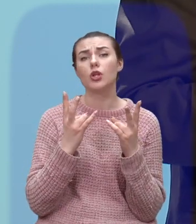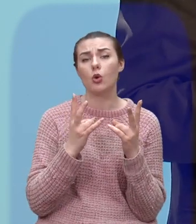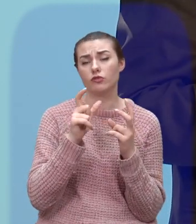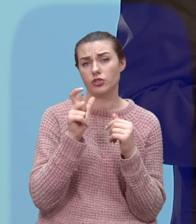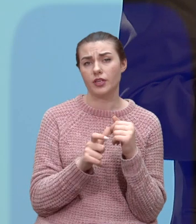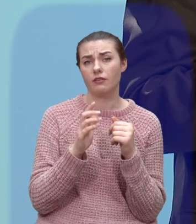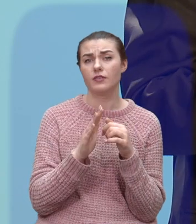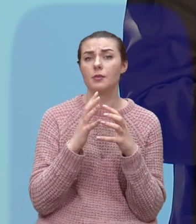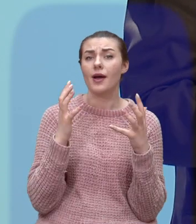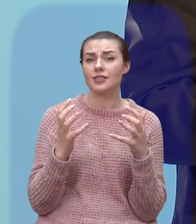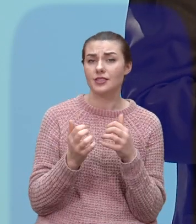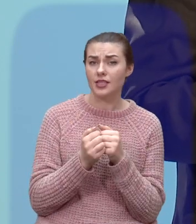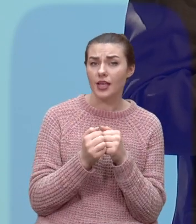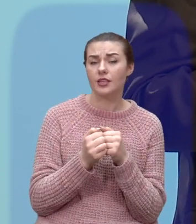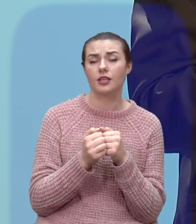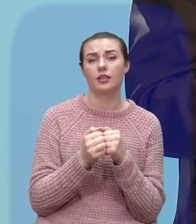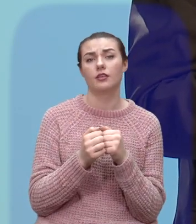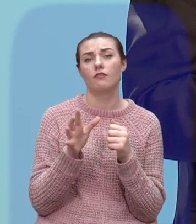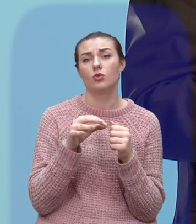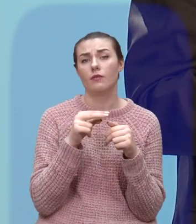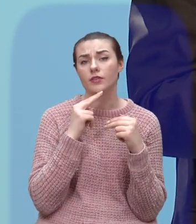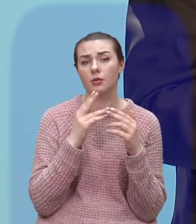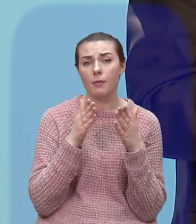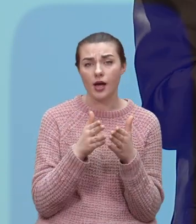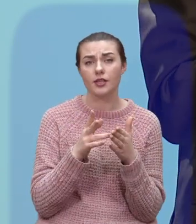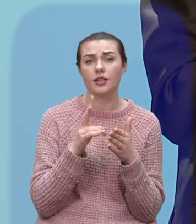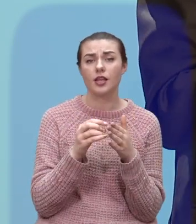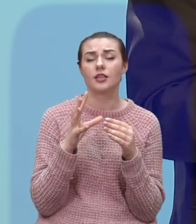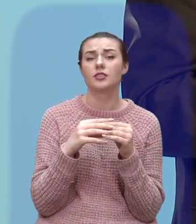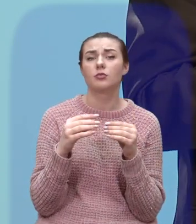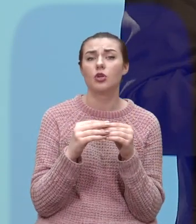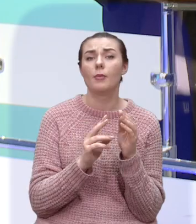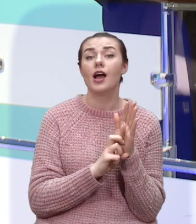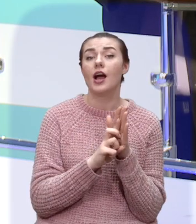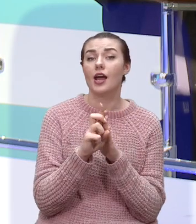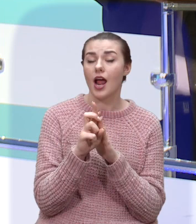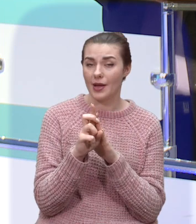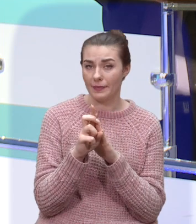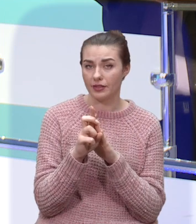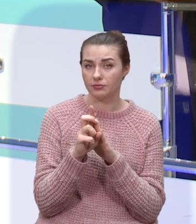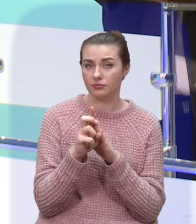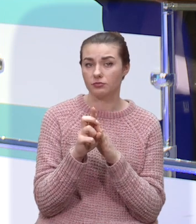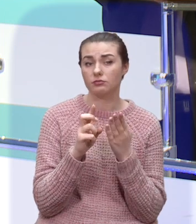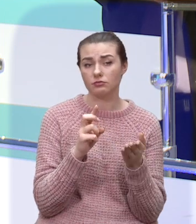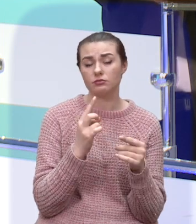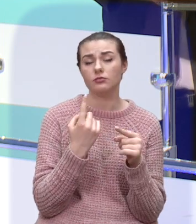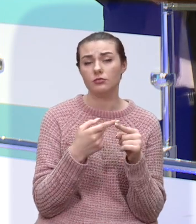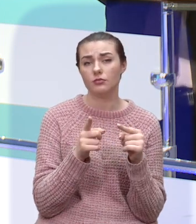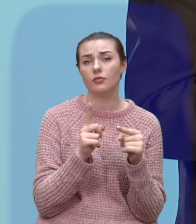нуждающегося в спасении сосредоточила на земном храме и